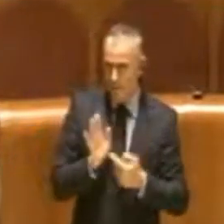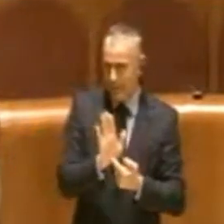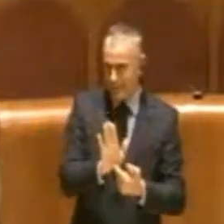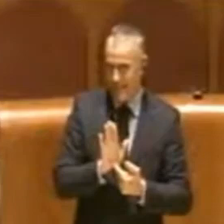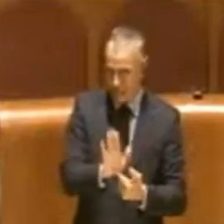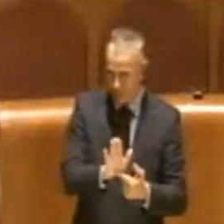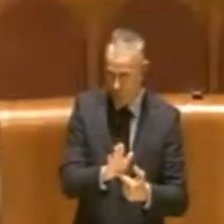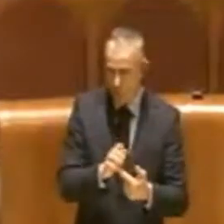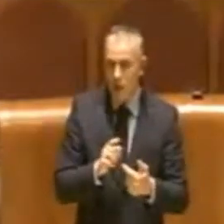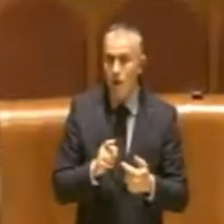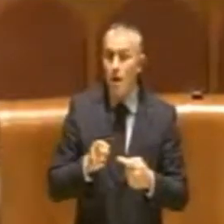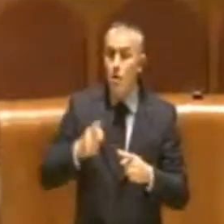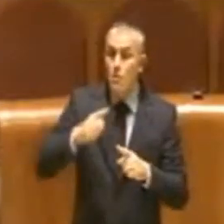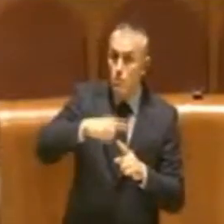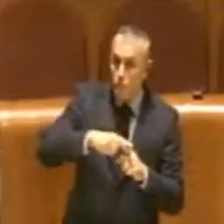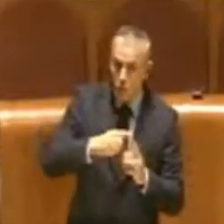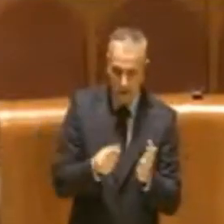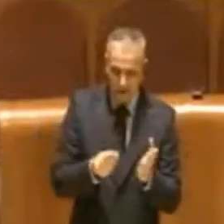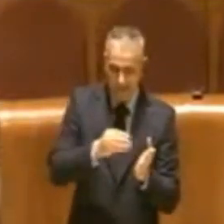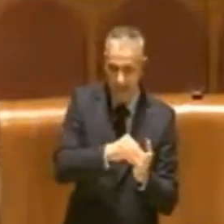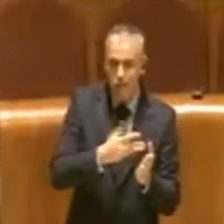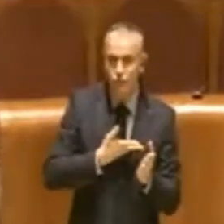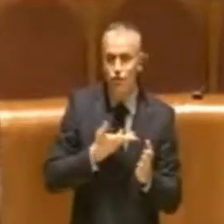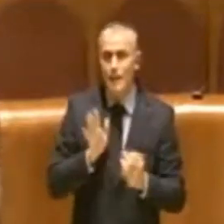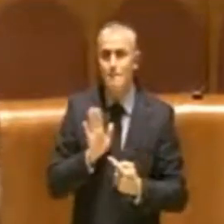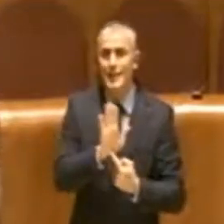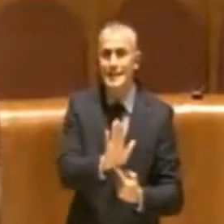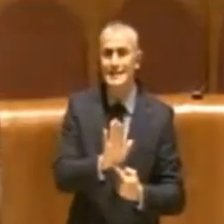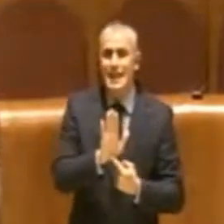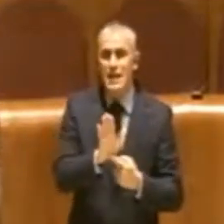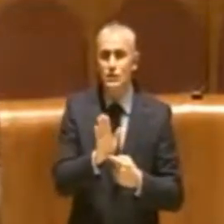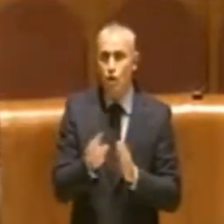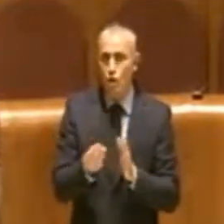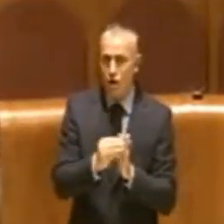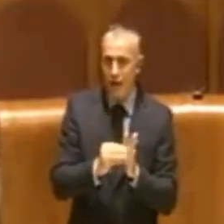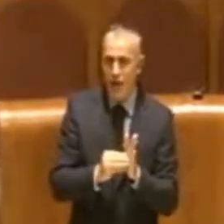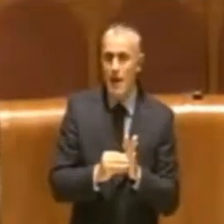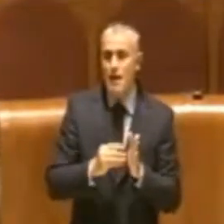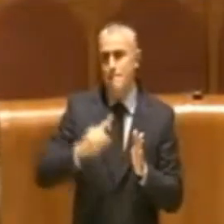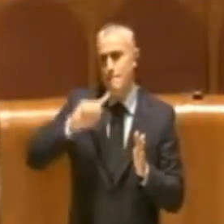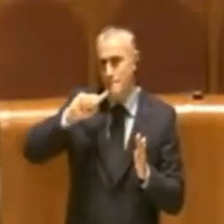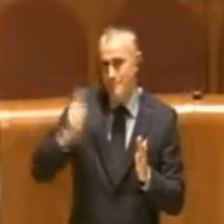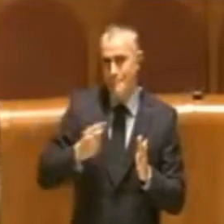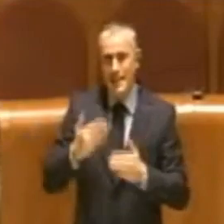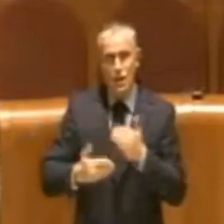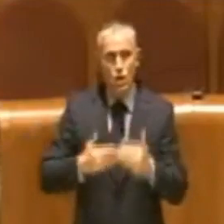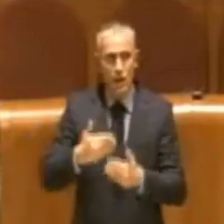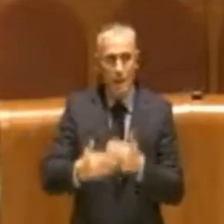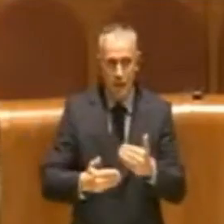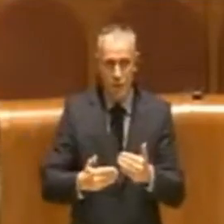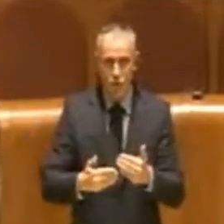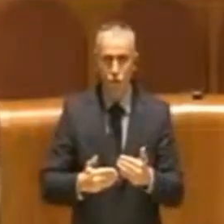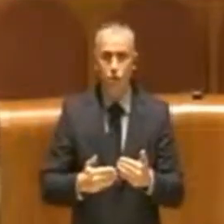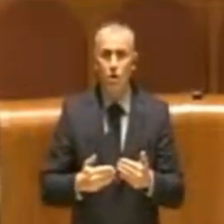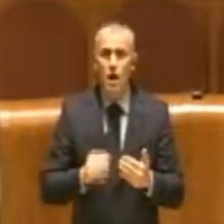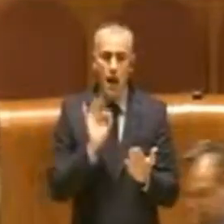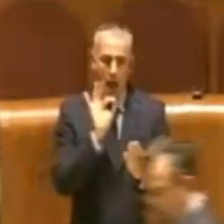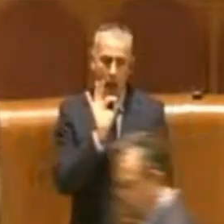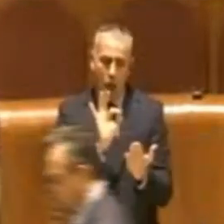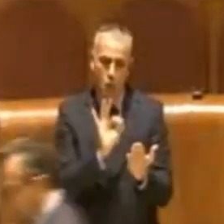del giorno, sia attraverso la presentazione di alcuni del miglioramento, insomma, del rafforzamento di